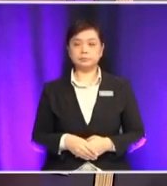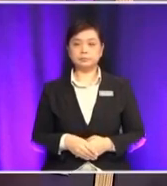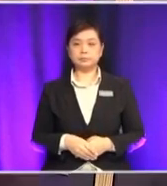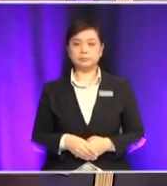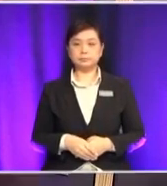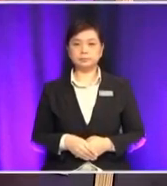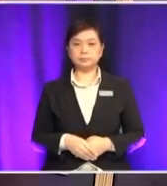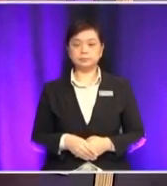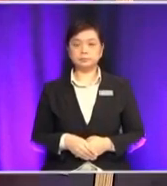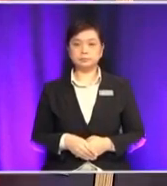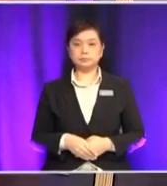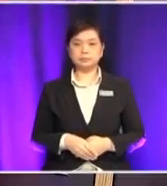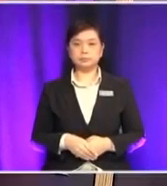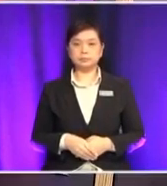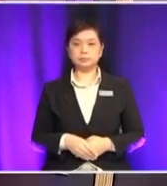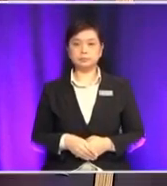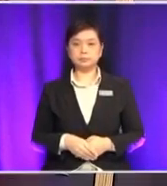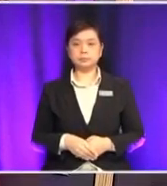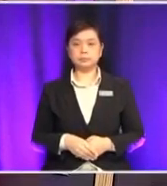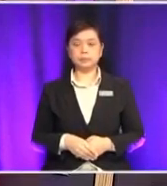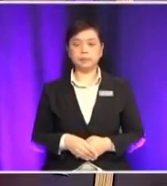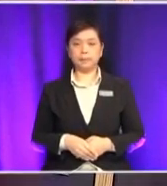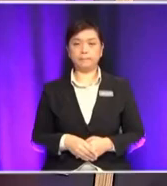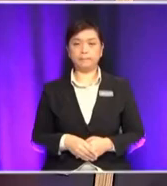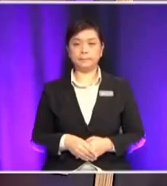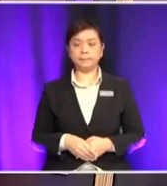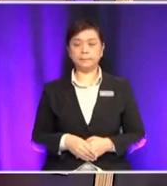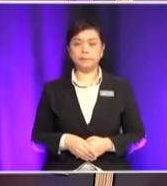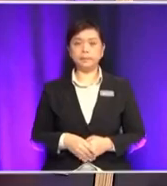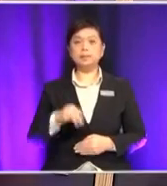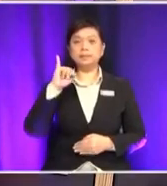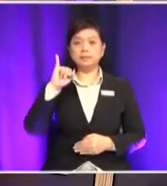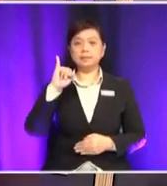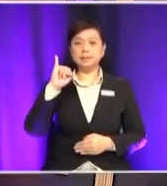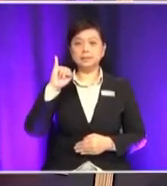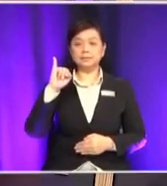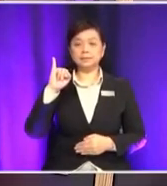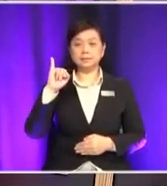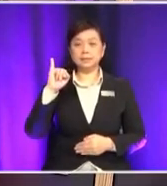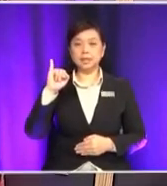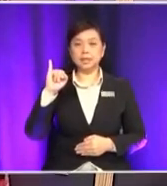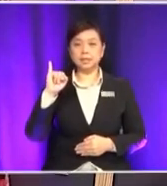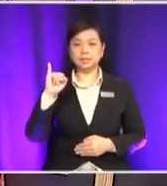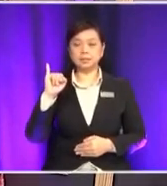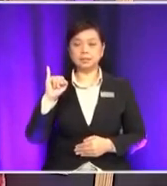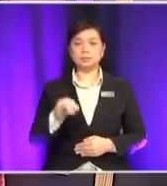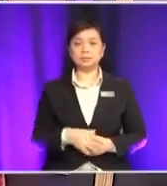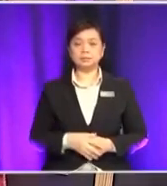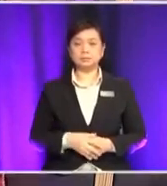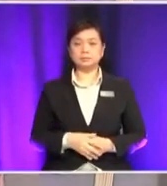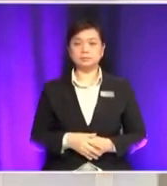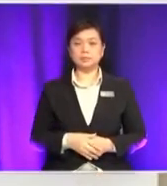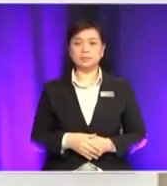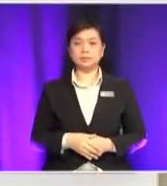sel lagi satu sudah pergi ke sel yang satu lagi oke interfasa nah kita masih ada fasa ya adalah